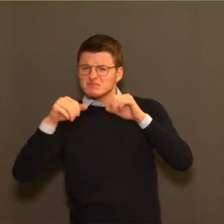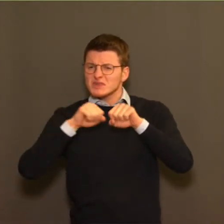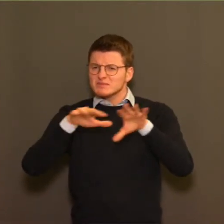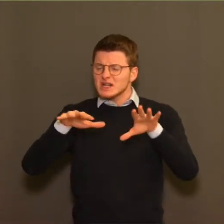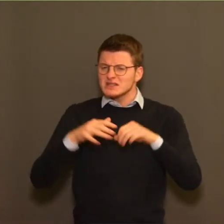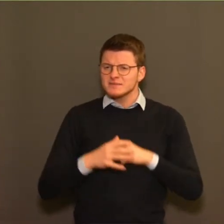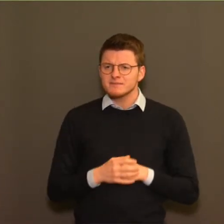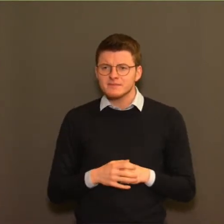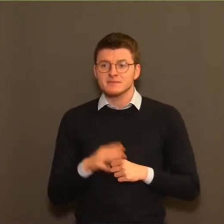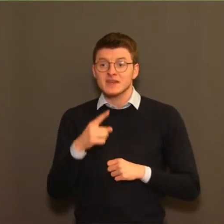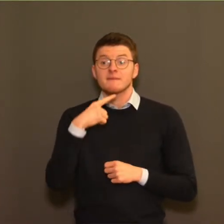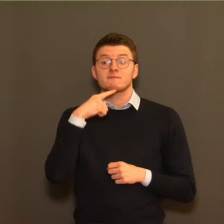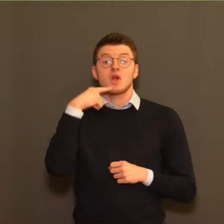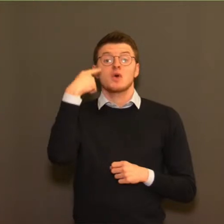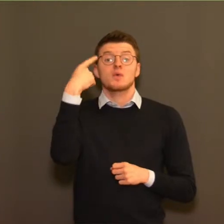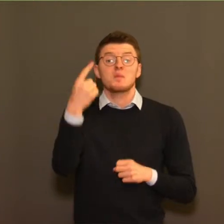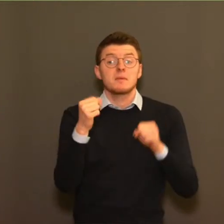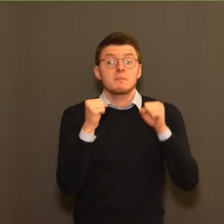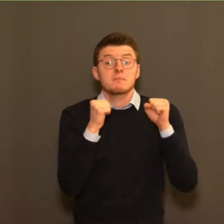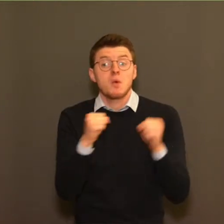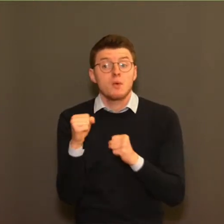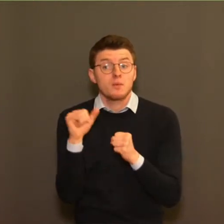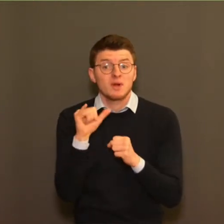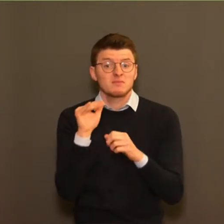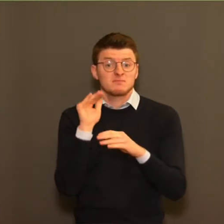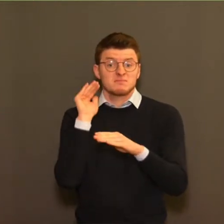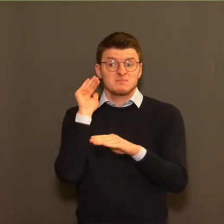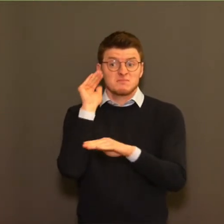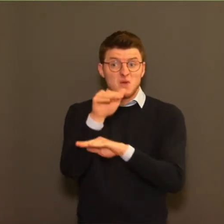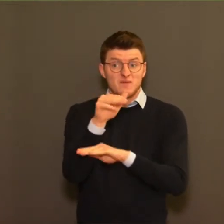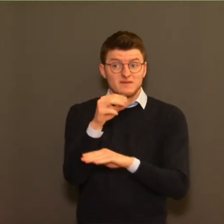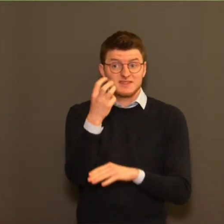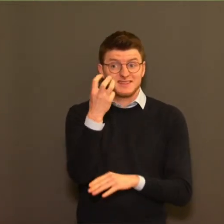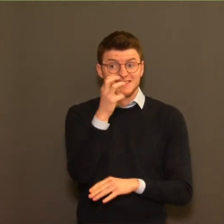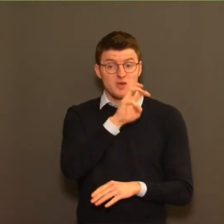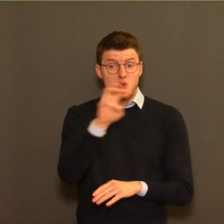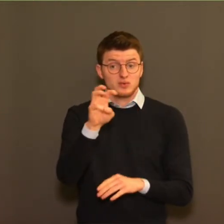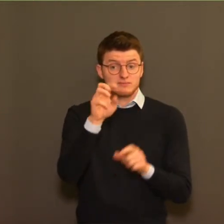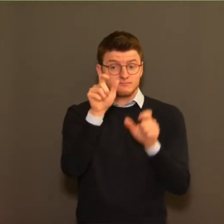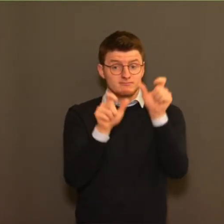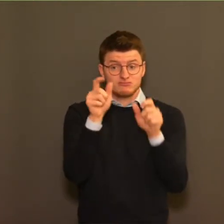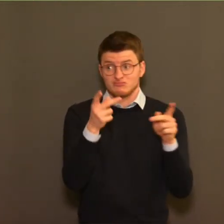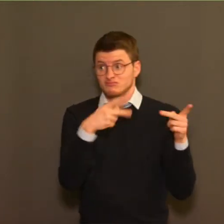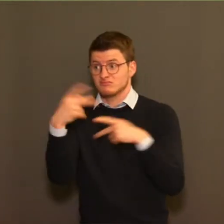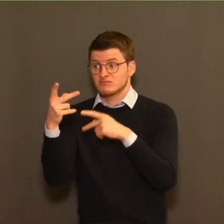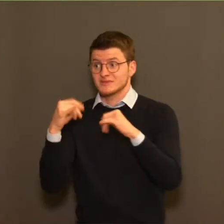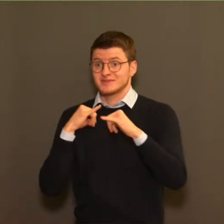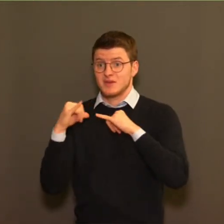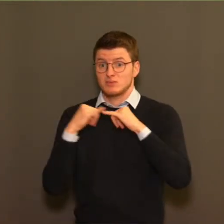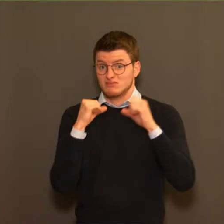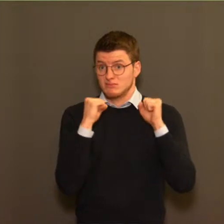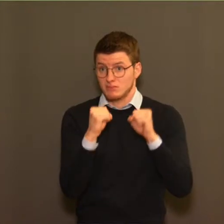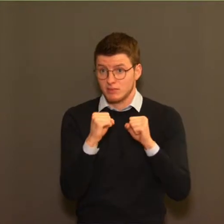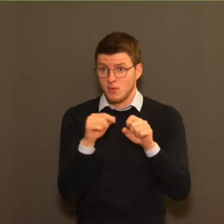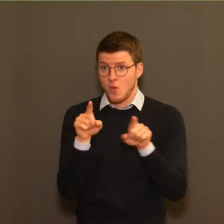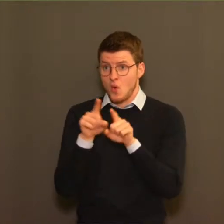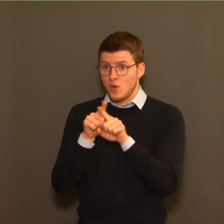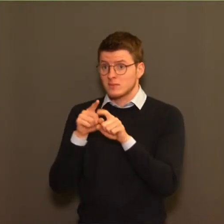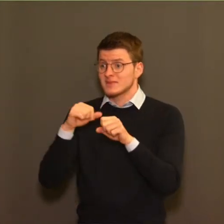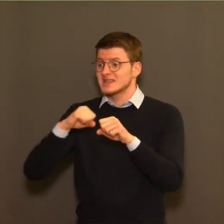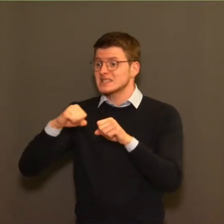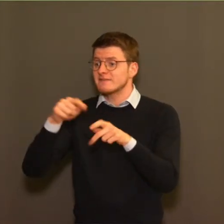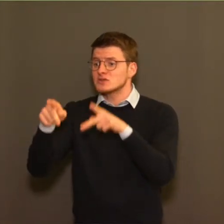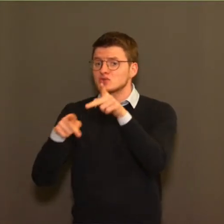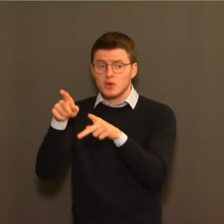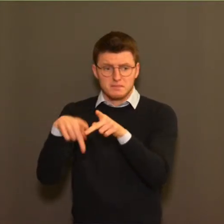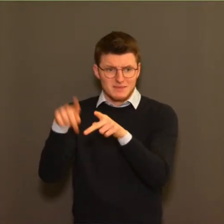week vertalen in meer dan 300 ziekenhuisopnames per dag en een verdere stijging van de intensieve zorgbezetting